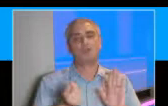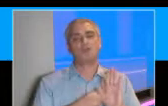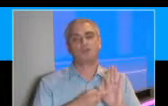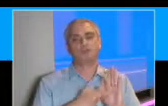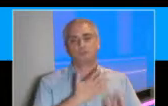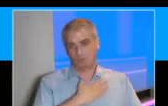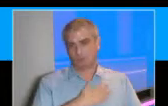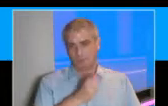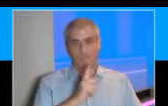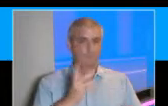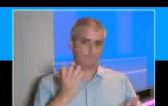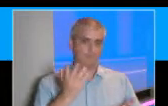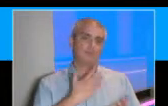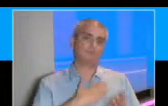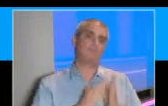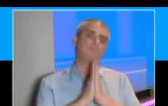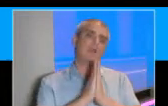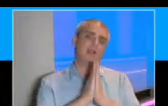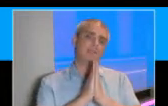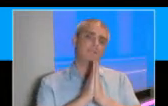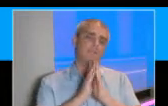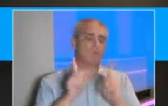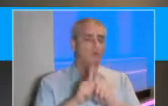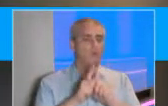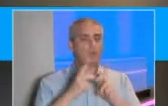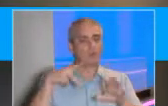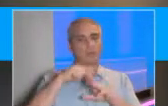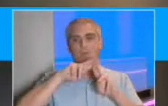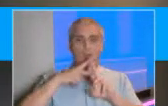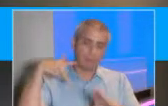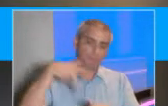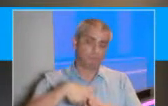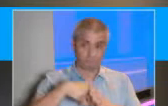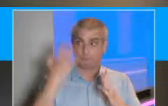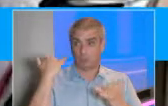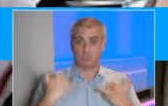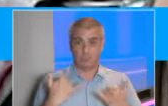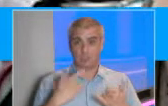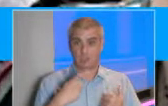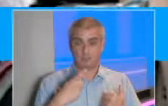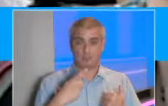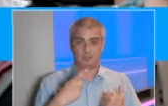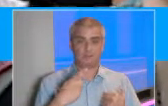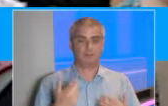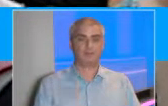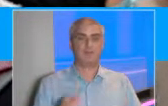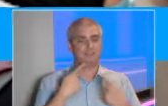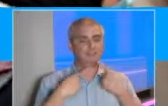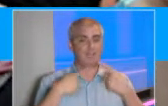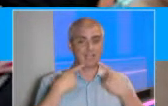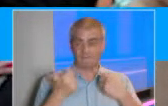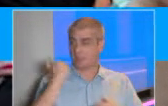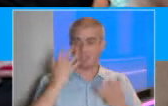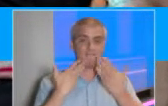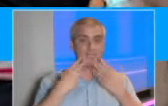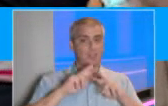והם רוצים והם מקווים ומייחלים לאיזושהי התערבות בינלאומית חיצונית. הייתה היום ועידה, אתמול